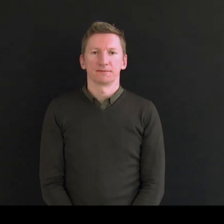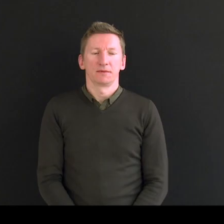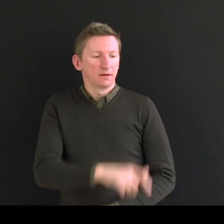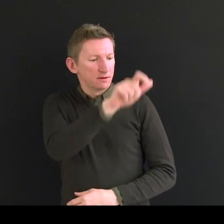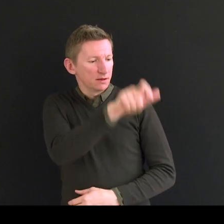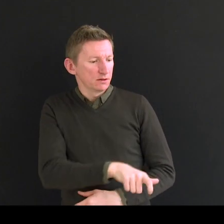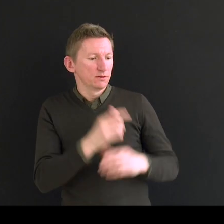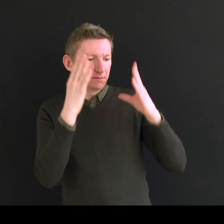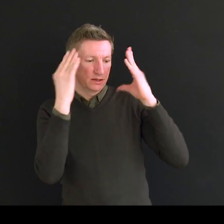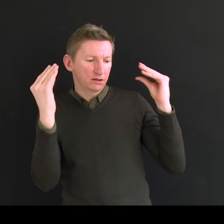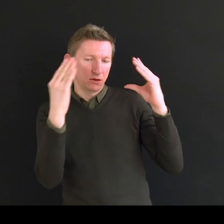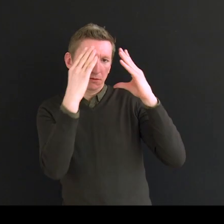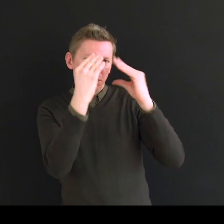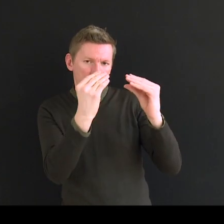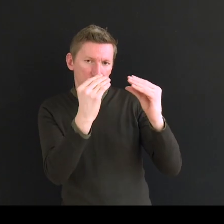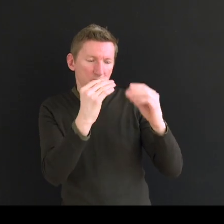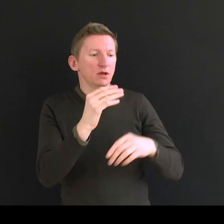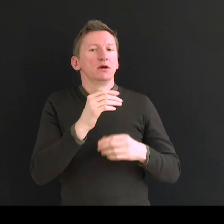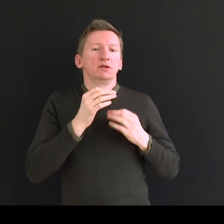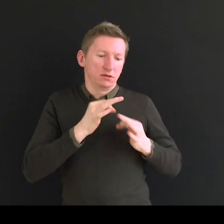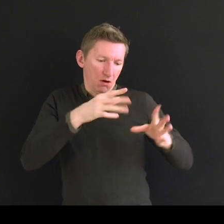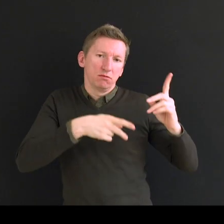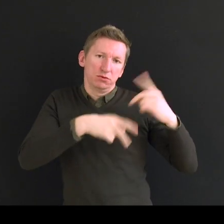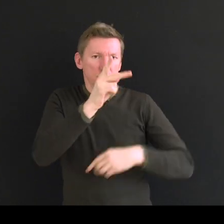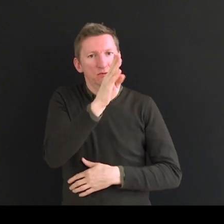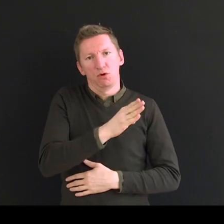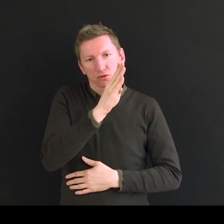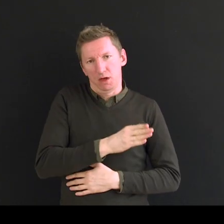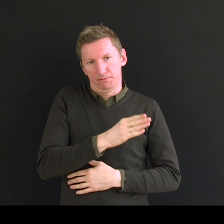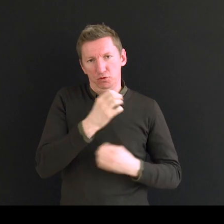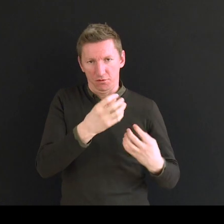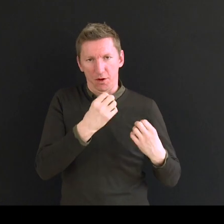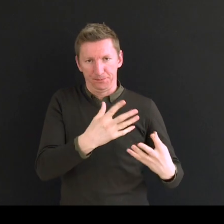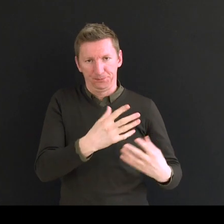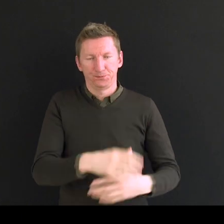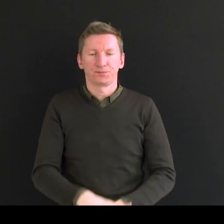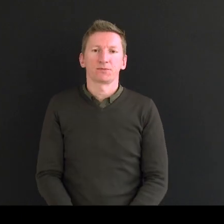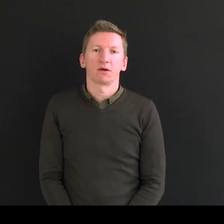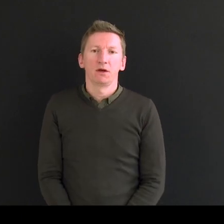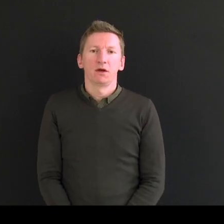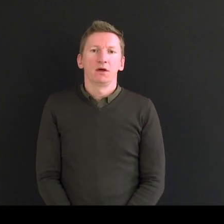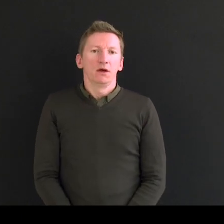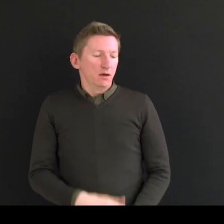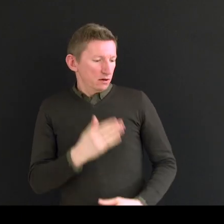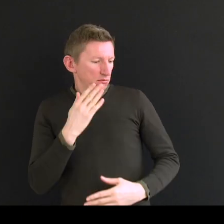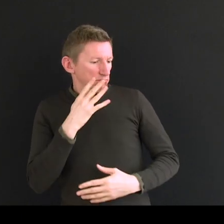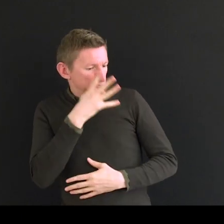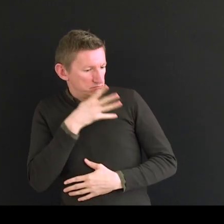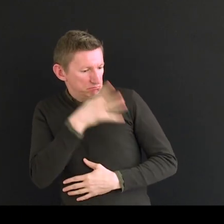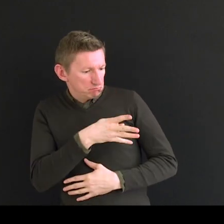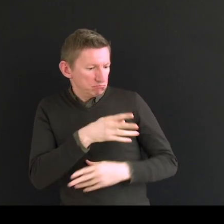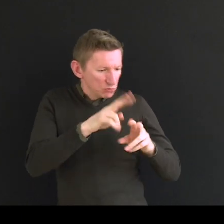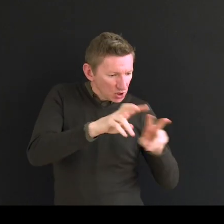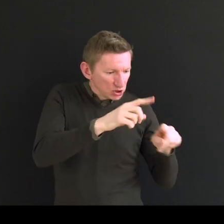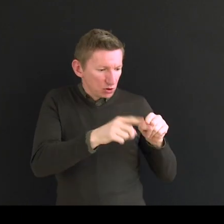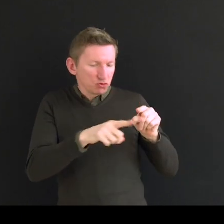Une personne malentendante malvoyante a besoin de plus de temps pour beaucoup de choses. N'intervenez pas dès que vous voyez par exemple